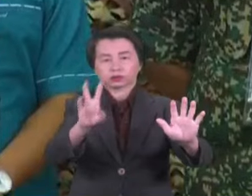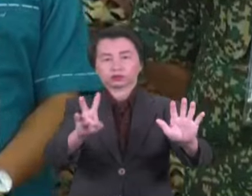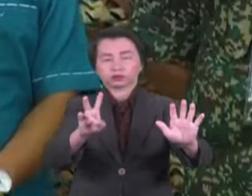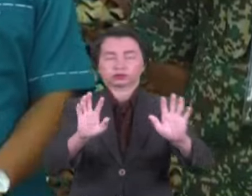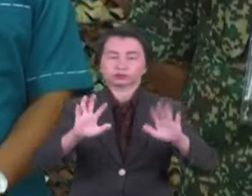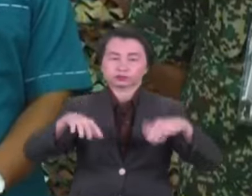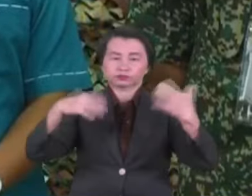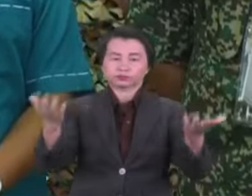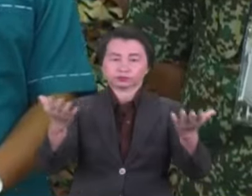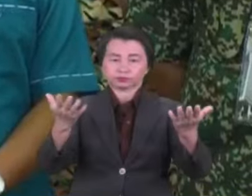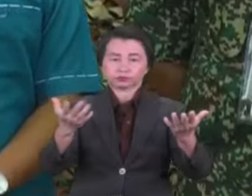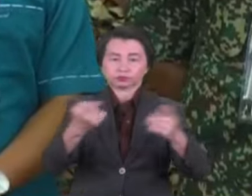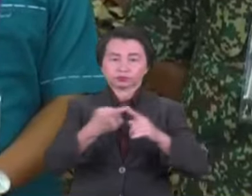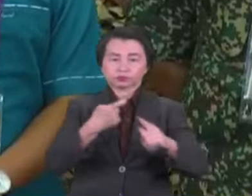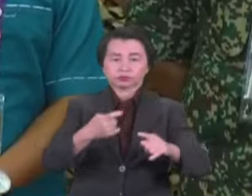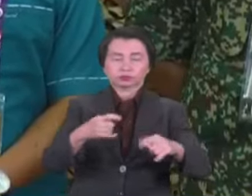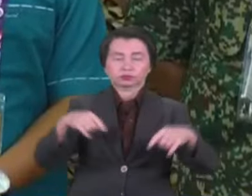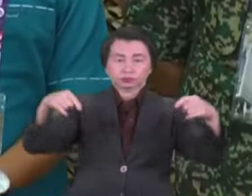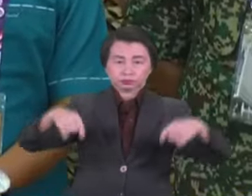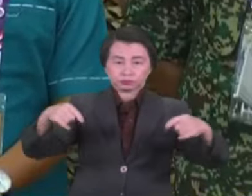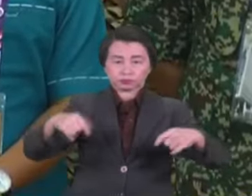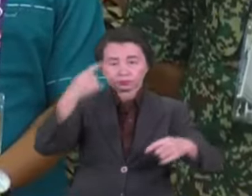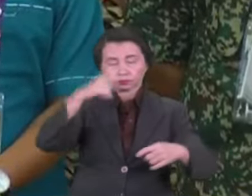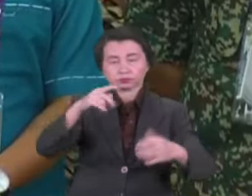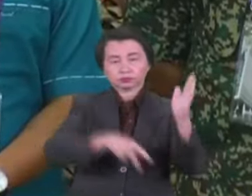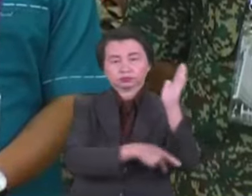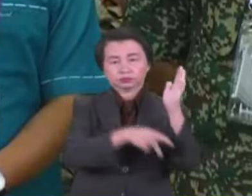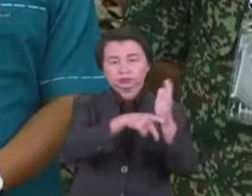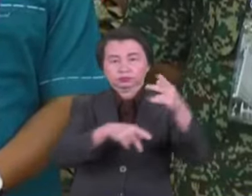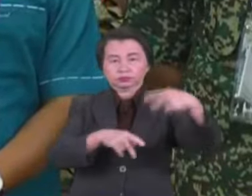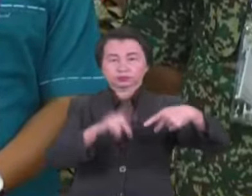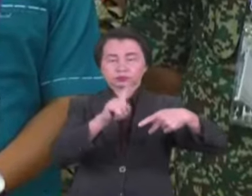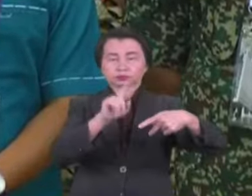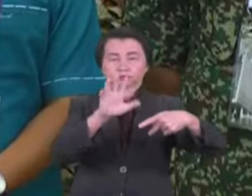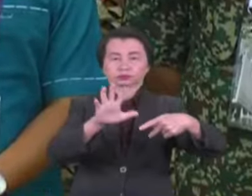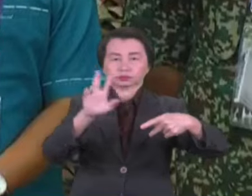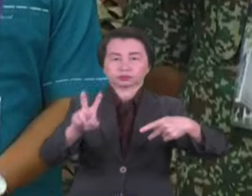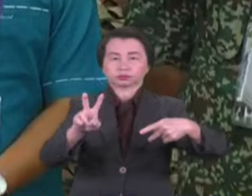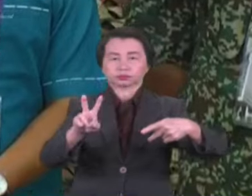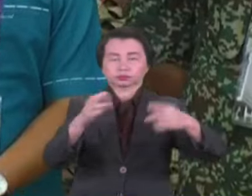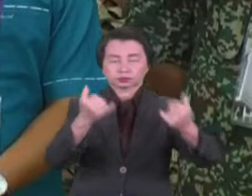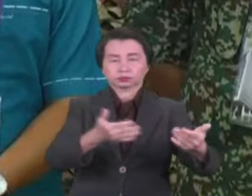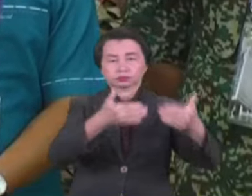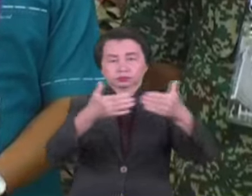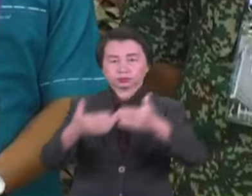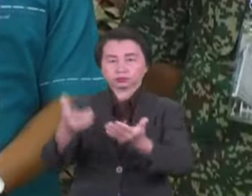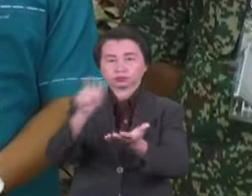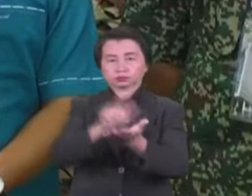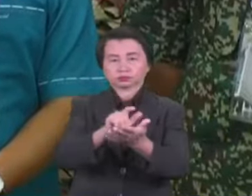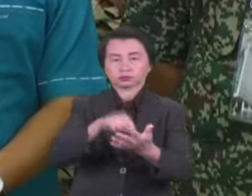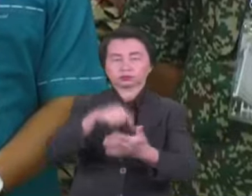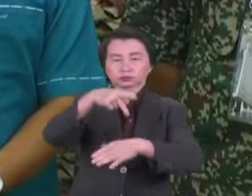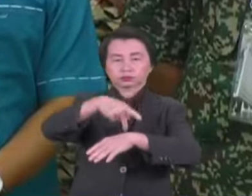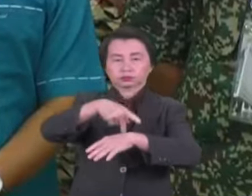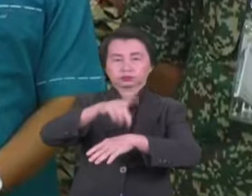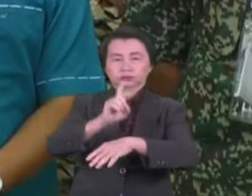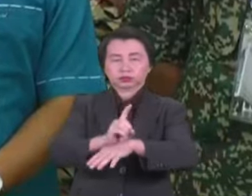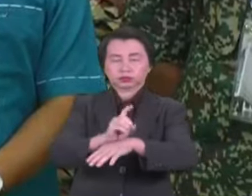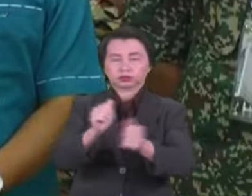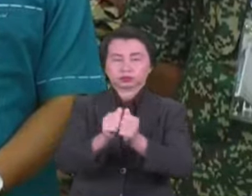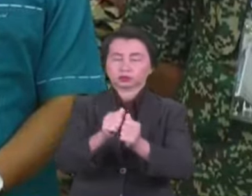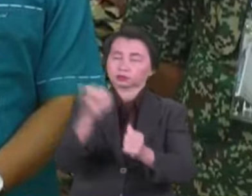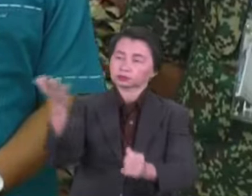dari Kem Mahkota bagi Parlimen P152 Keluang. Kita teruskan laporan seterusnya di Port Dickson bersama dengan Noh